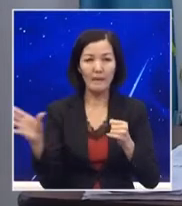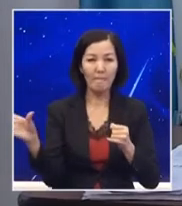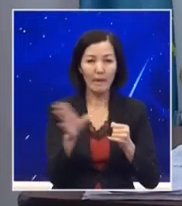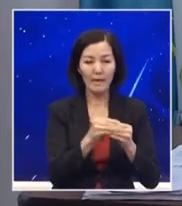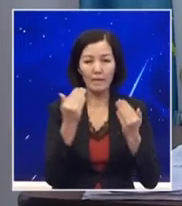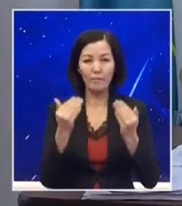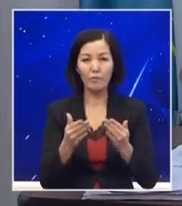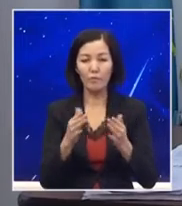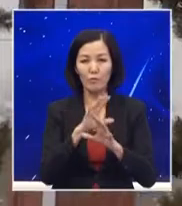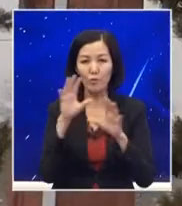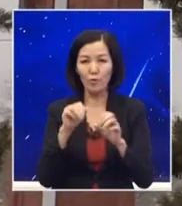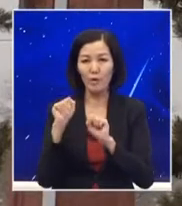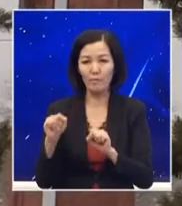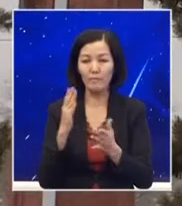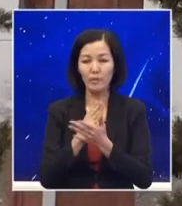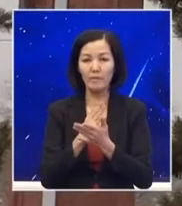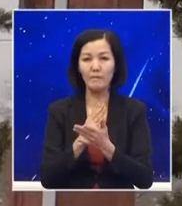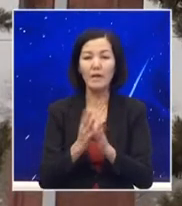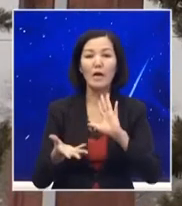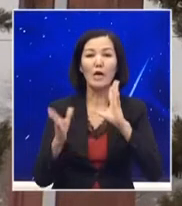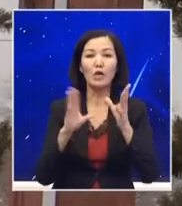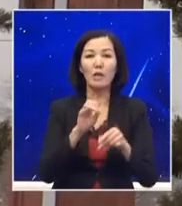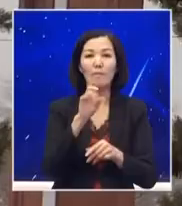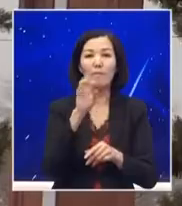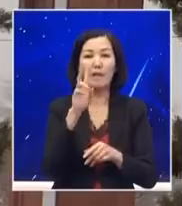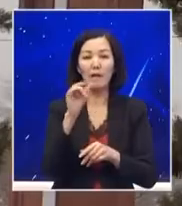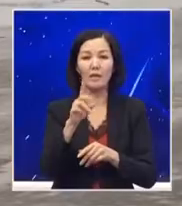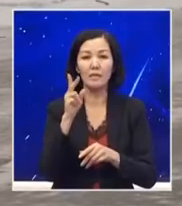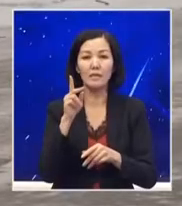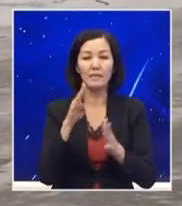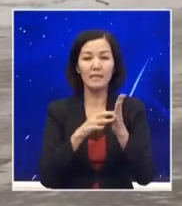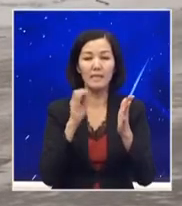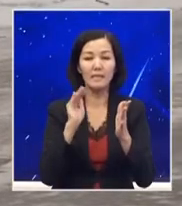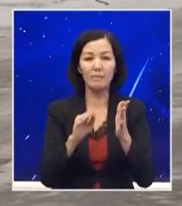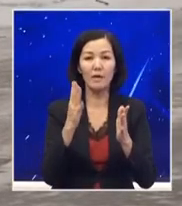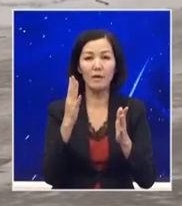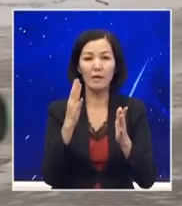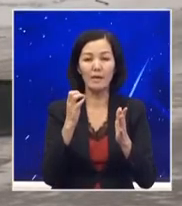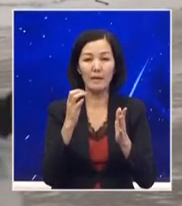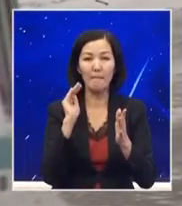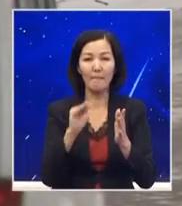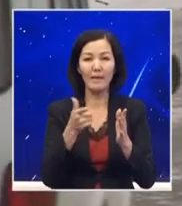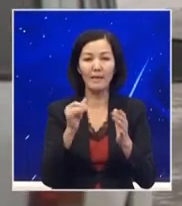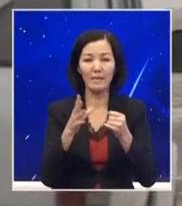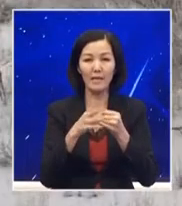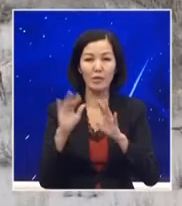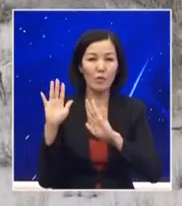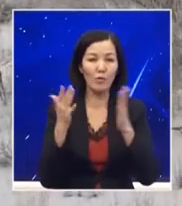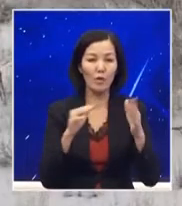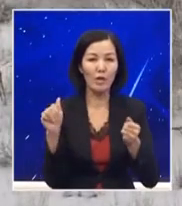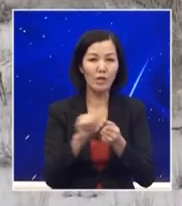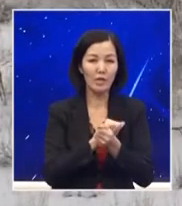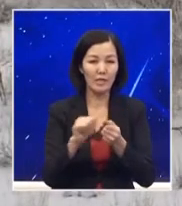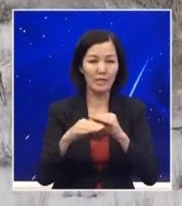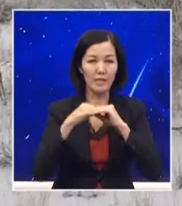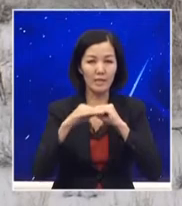осы күндері ие болып отырмыз. Жалпы Балқаш ауданының 840 мың гектары орманды алқап. Жері жазықты, шөлейтті болып келеді.